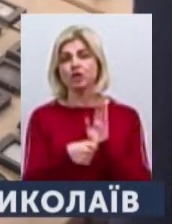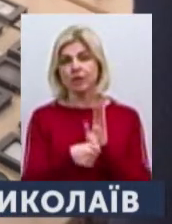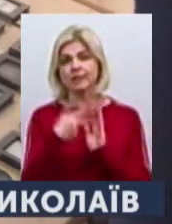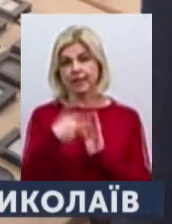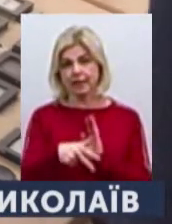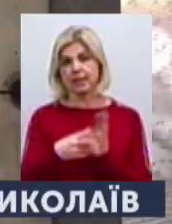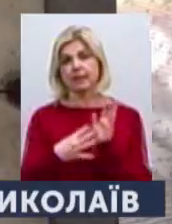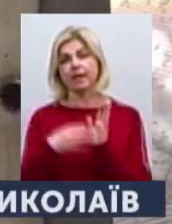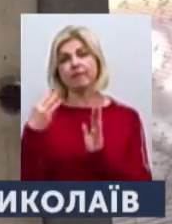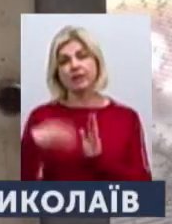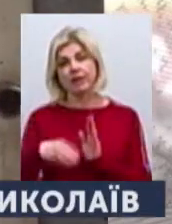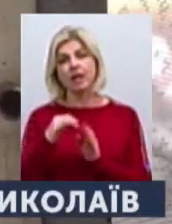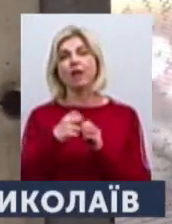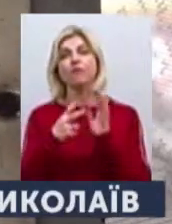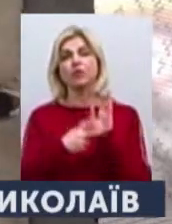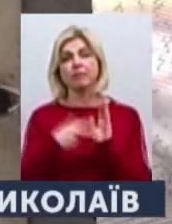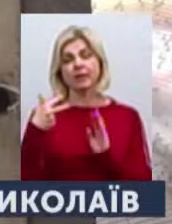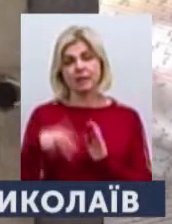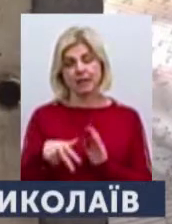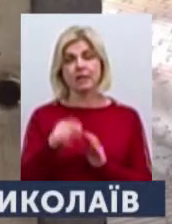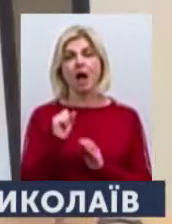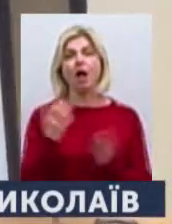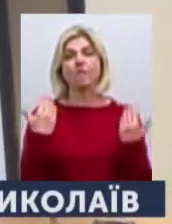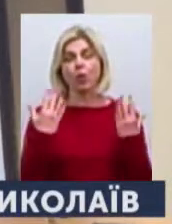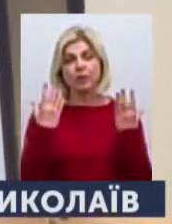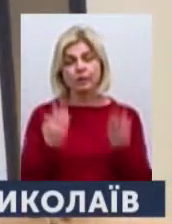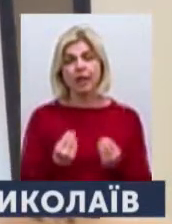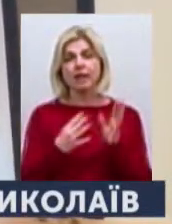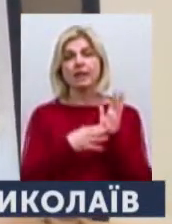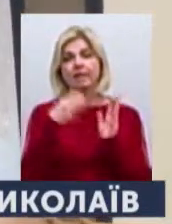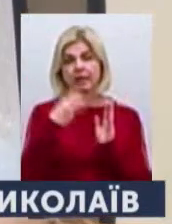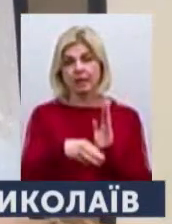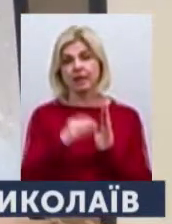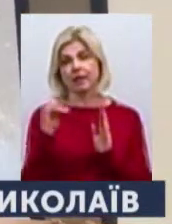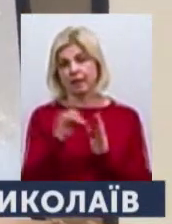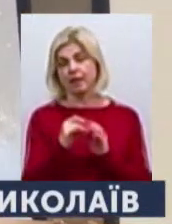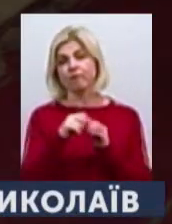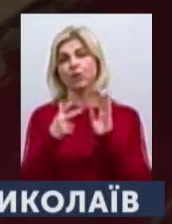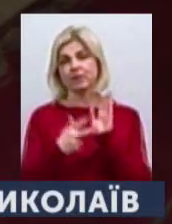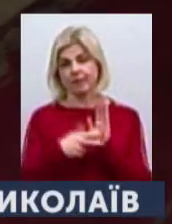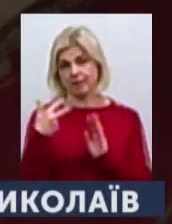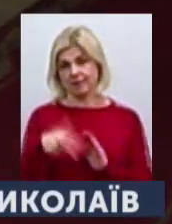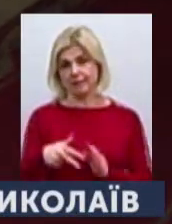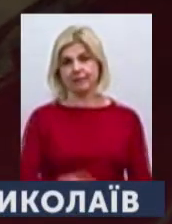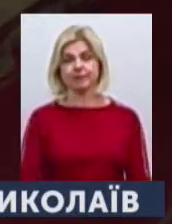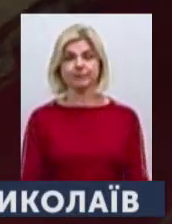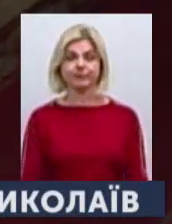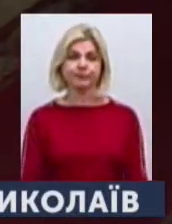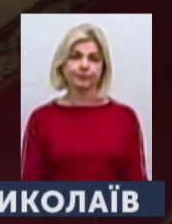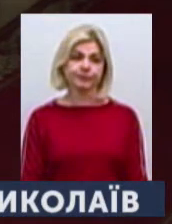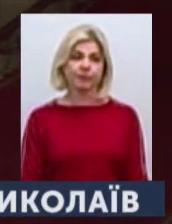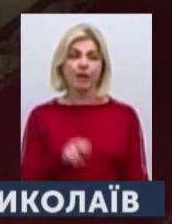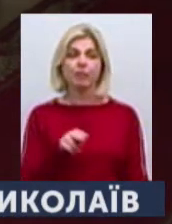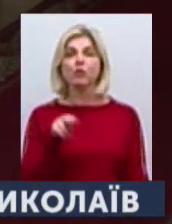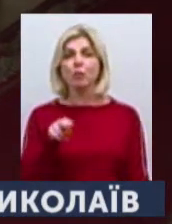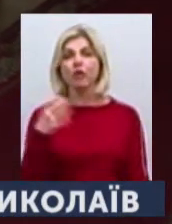6.30, 9.30 та 18.30. У вихідні – 9.30 і 18.30. Дмитро Попов, начальник